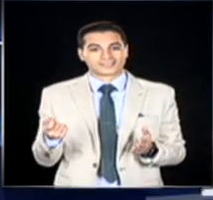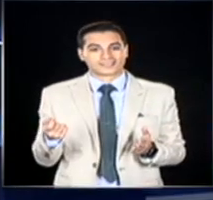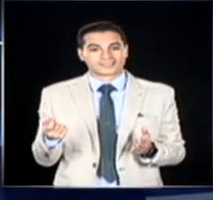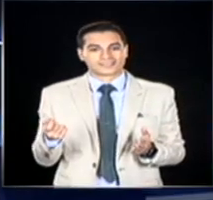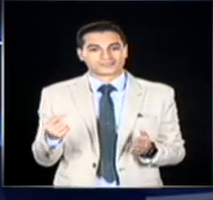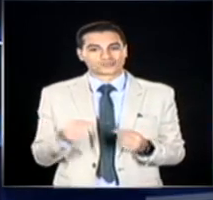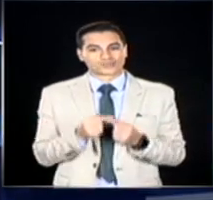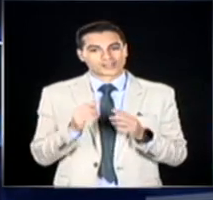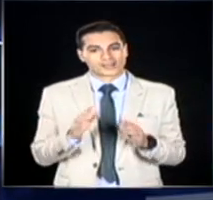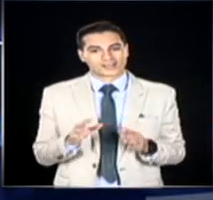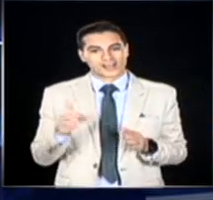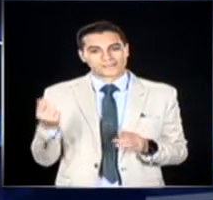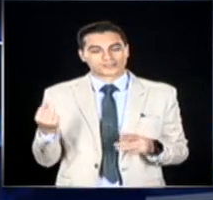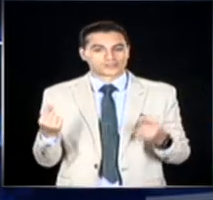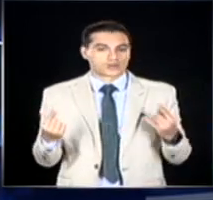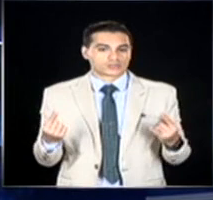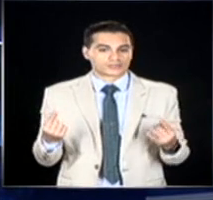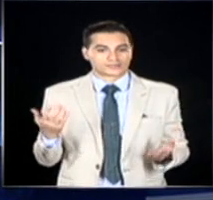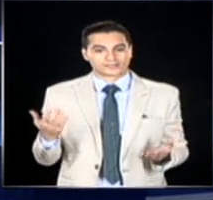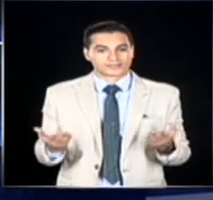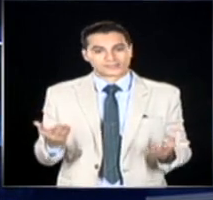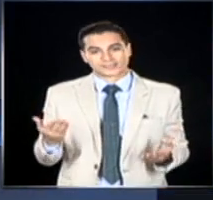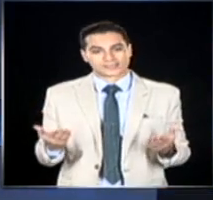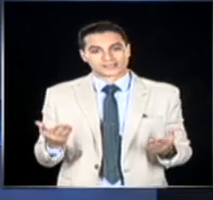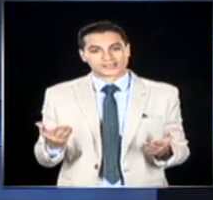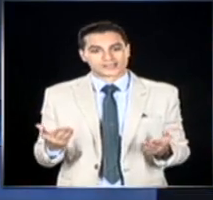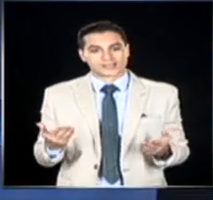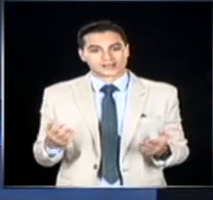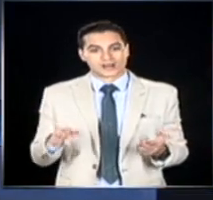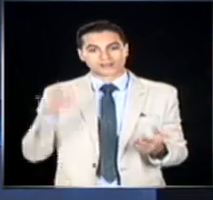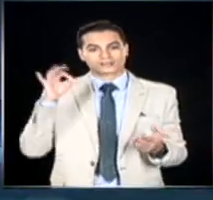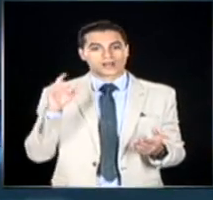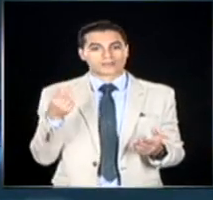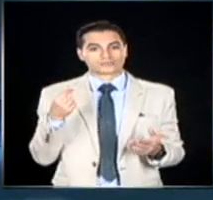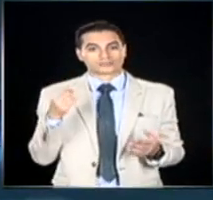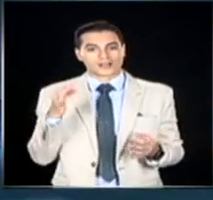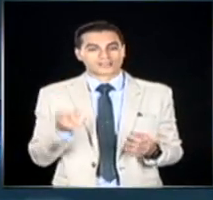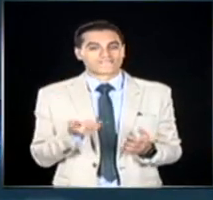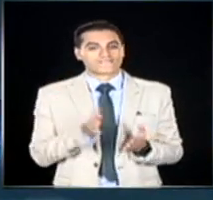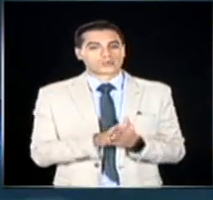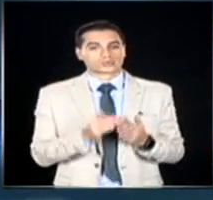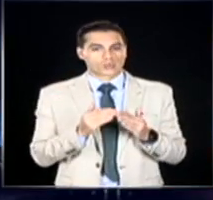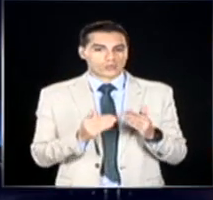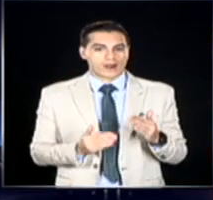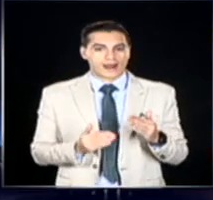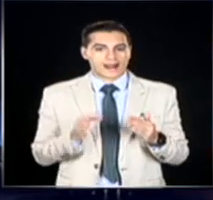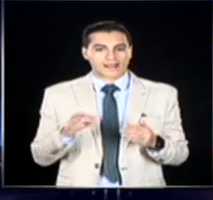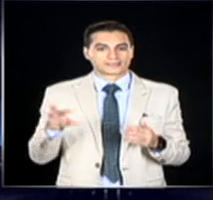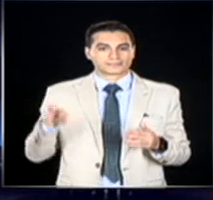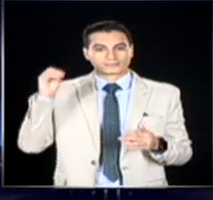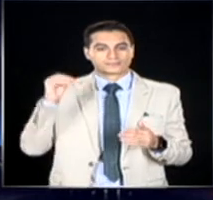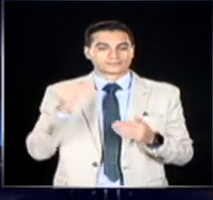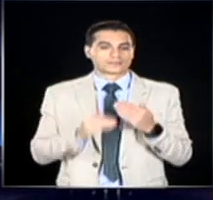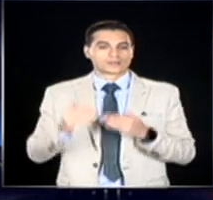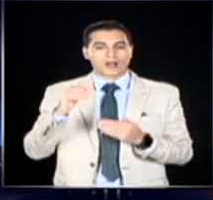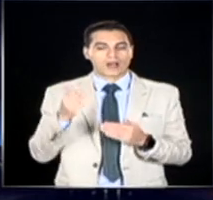مشكلة، لأن أي حد فيكو مش هياخد ال 15 نقطة، فرصته هتبقى قليلة جدا في